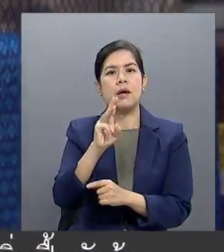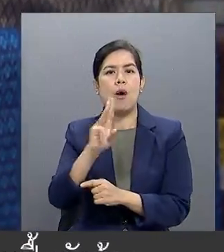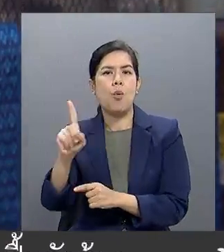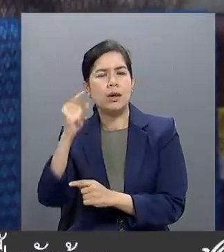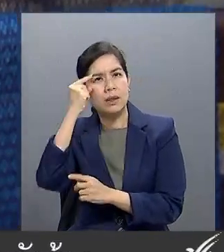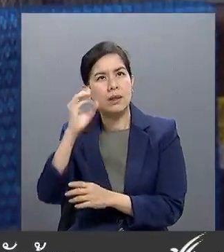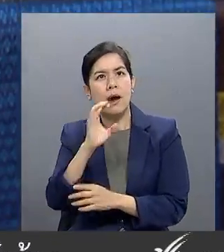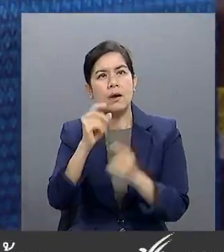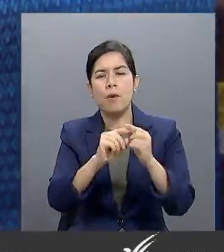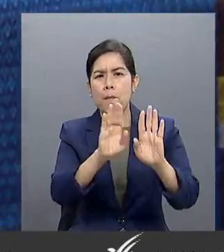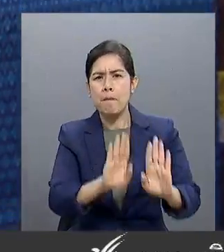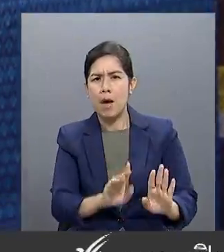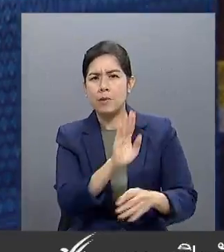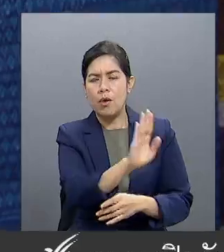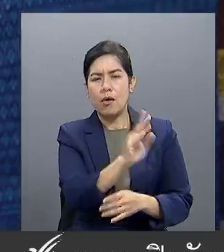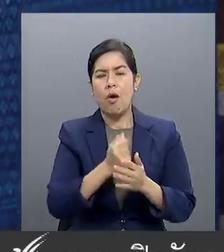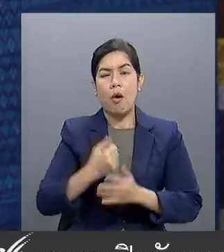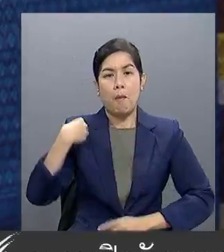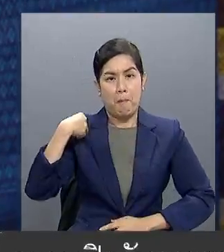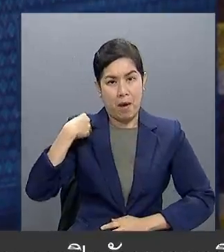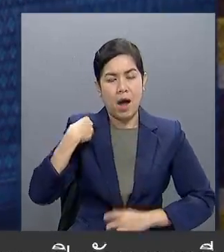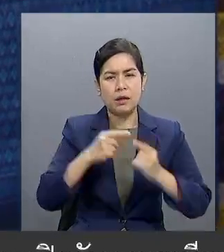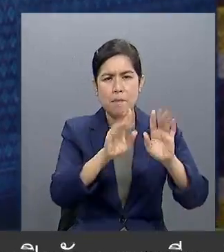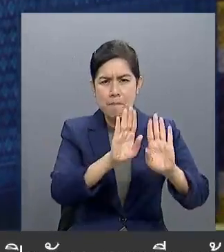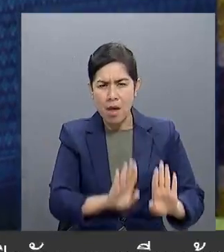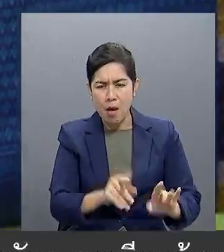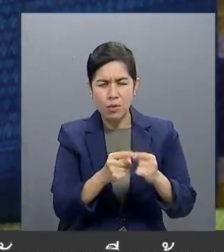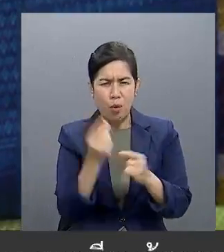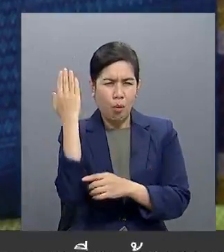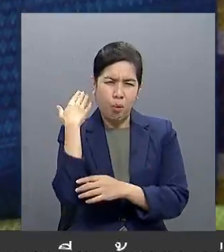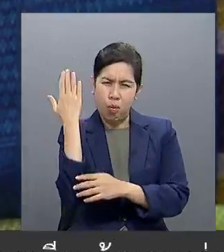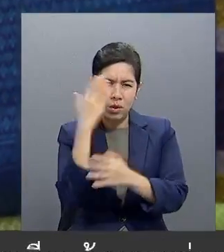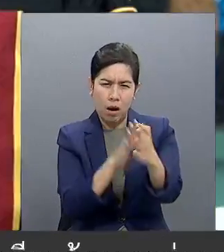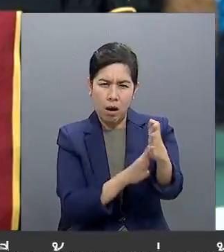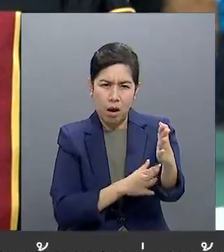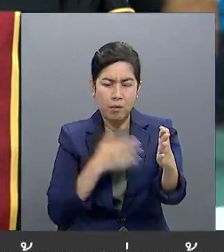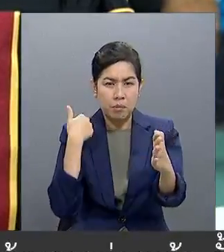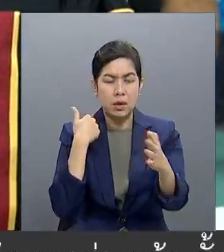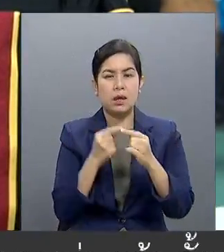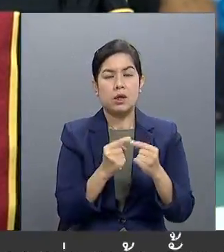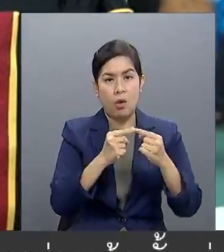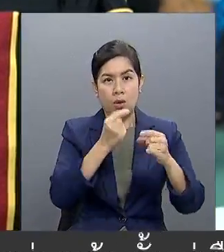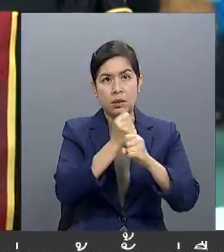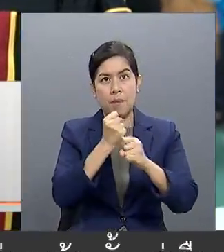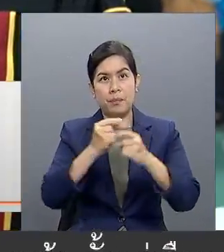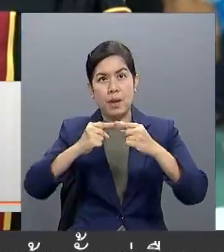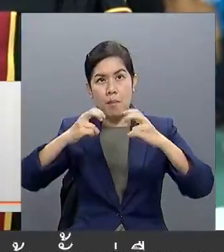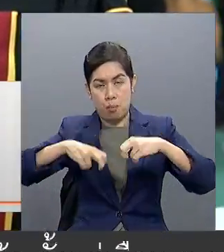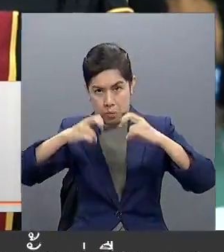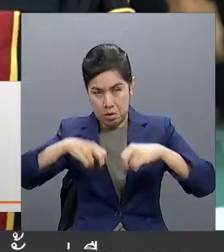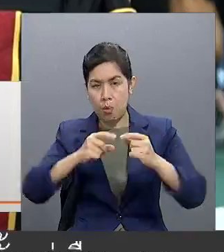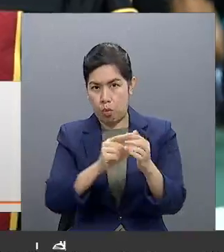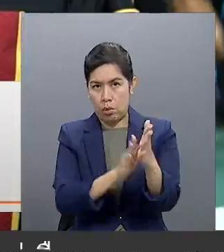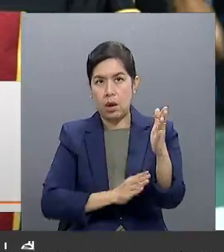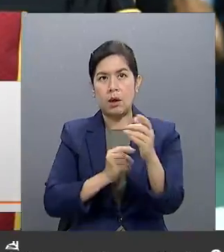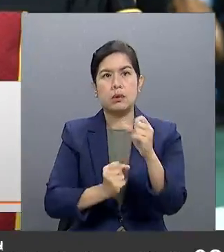ที่มีอยู่ในพิพิธภัณฑ์เป็นผ้าเก่าตั้งแต่สมัยอยุธยาตอนปลายแล้วก็มาทำวิจัยร่วมกันตั้งแต่เป็น 10-20 ปีที่แล้วนะคะแล้วก็